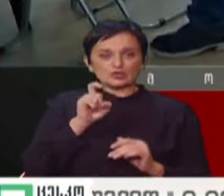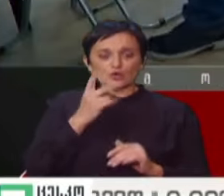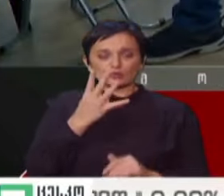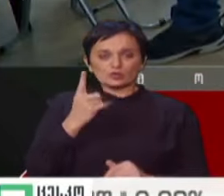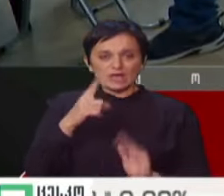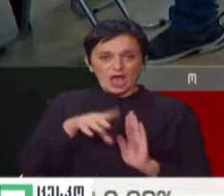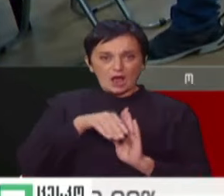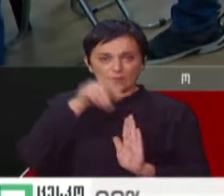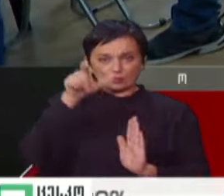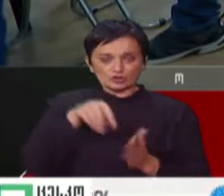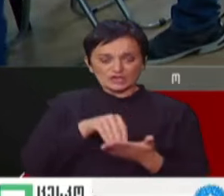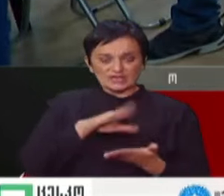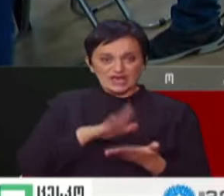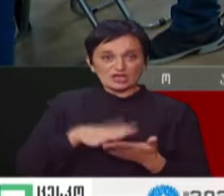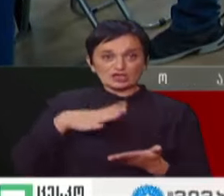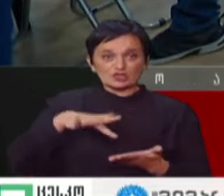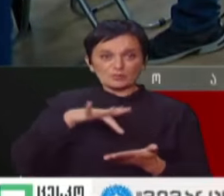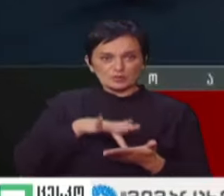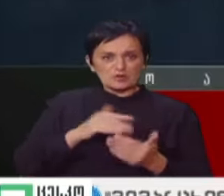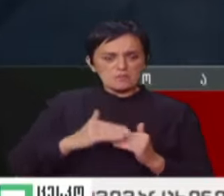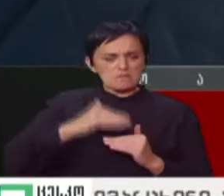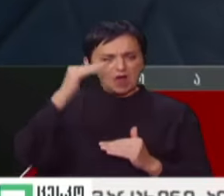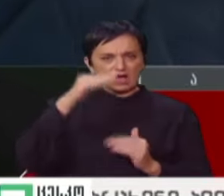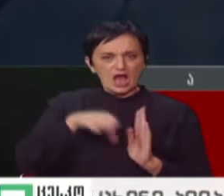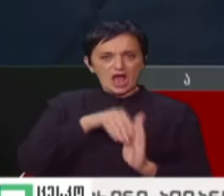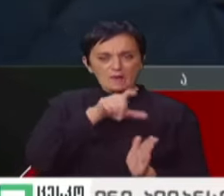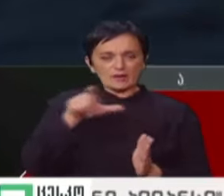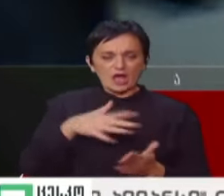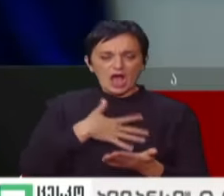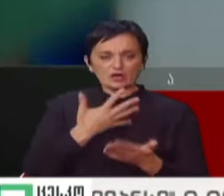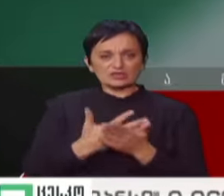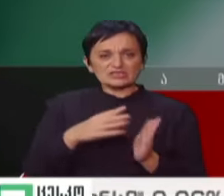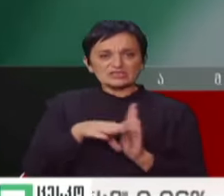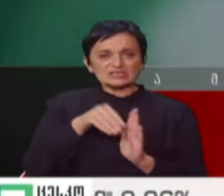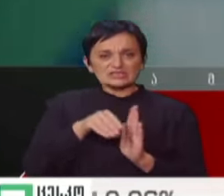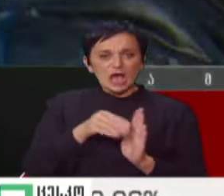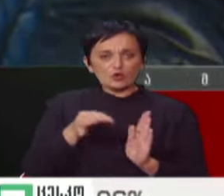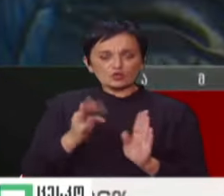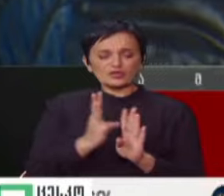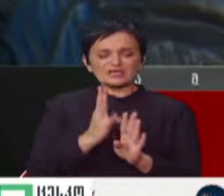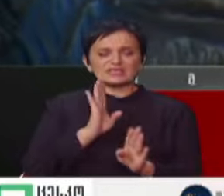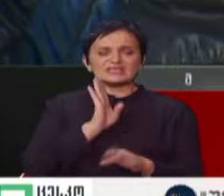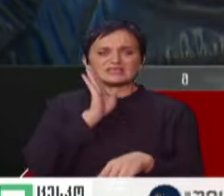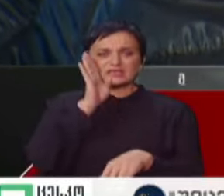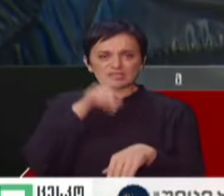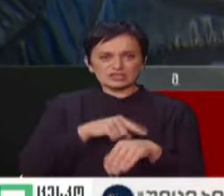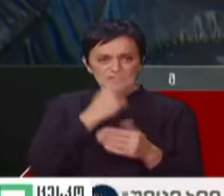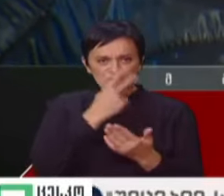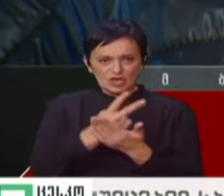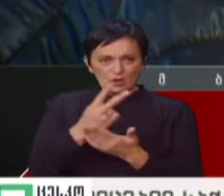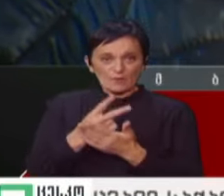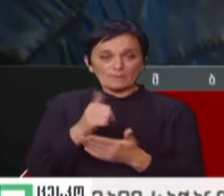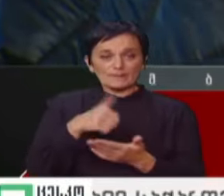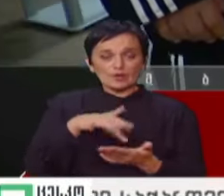1,031,153 ამომრჩეველია რეგისტრირებული. თბილისში საკმაოდ მაღალი იყო ამომრჩეველთა აქტივობა და საარჩევნო უბნებზე რიგები დილის საათებიდანვე შეინიშნებოდა.